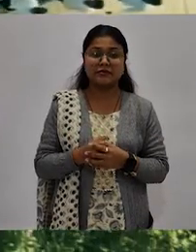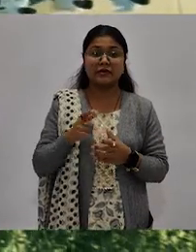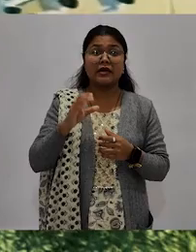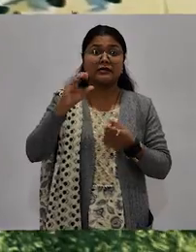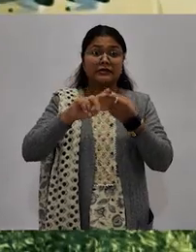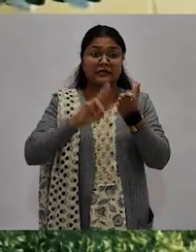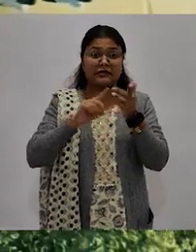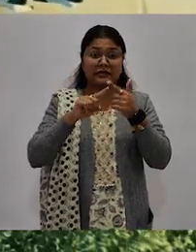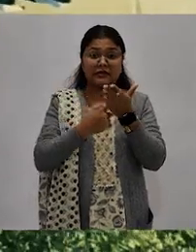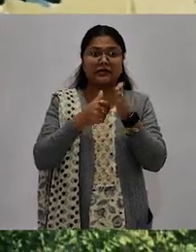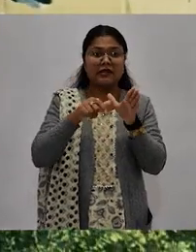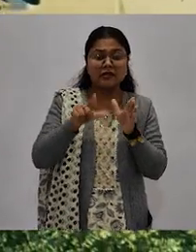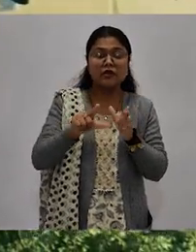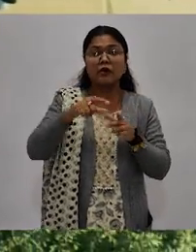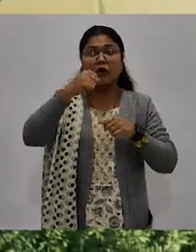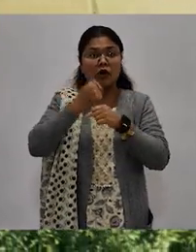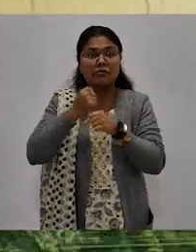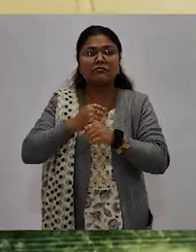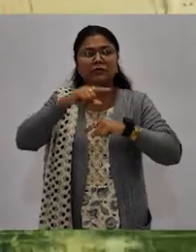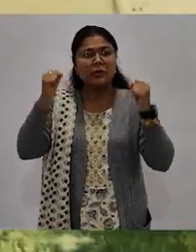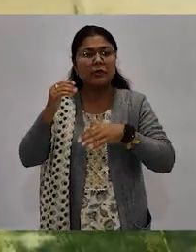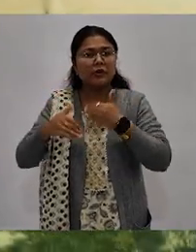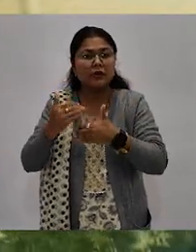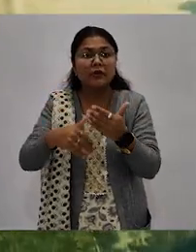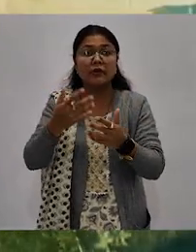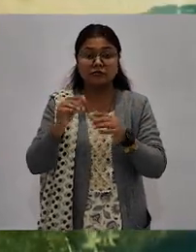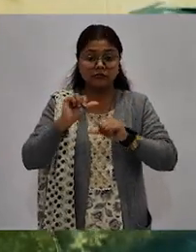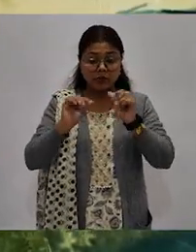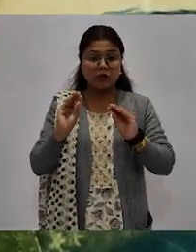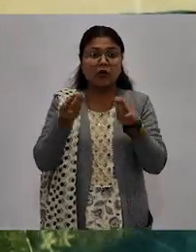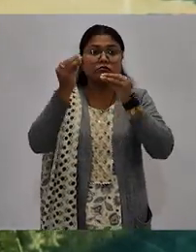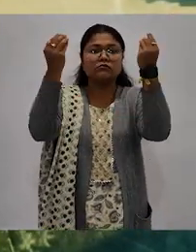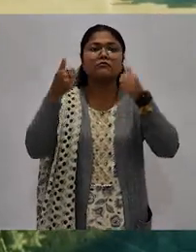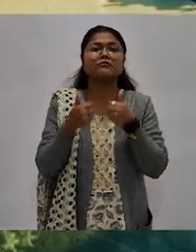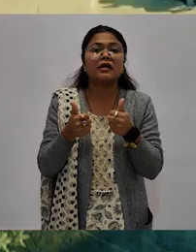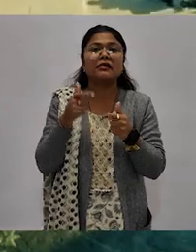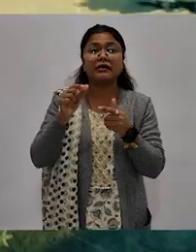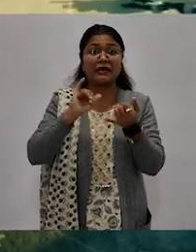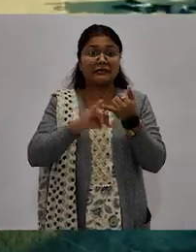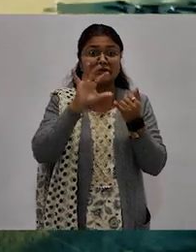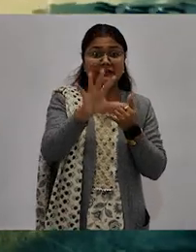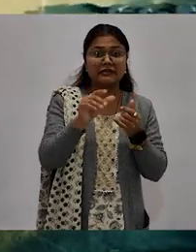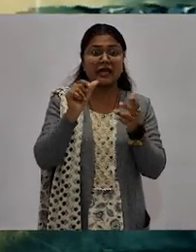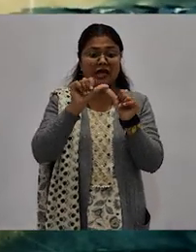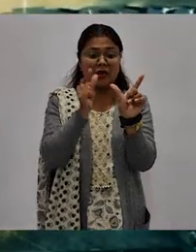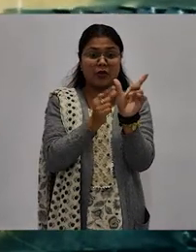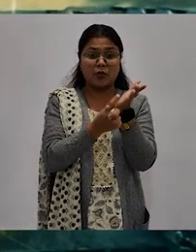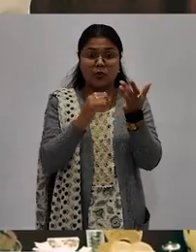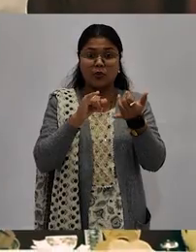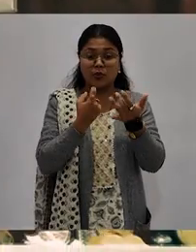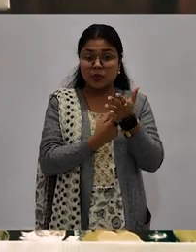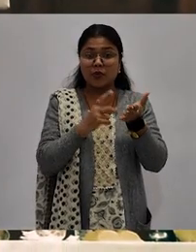কেন্দ্ৰীয় চৰকাৰৰ উৎকৰ্ষতাৰ কেন্দ্ৰ, উন্নতমানৰ পঞ্চকৰ্ম চিকিৎসা কেন্দ্ৰ আৰু ৰাজ্যিক আয়ুৰ্বেদিক ঔষধ নিৰ্মাণ